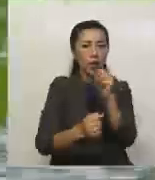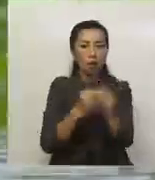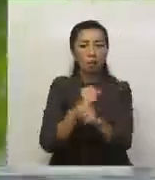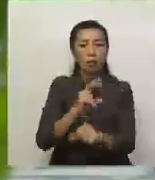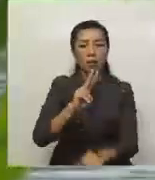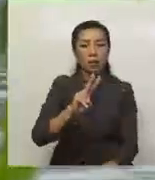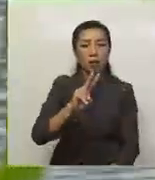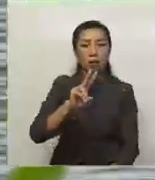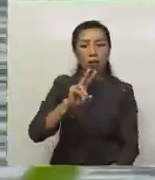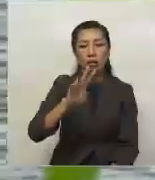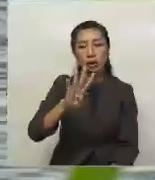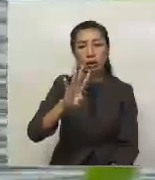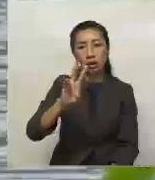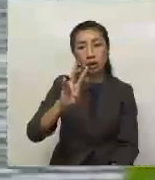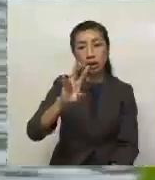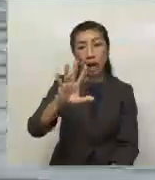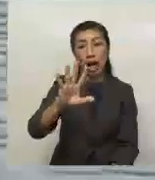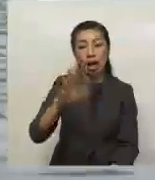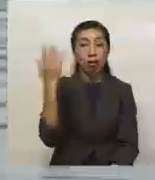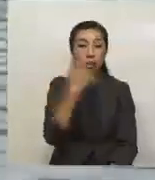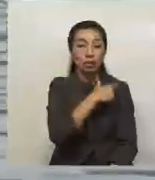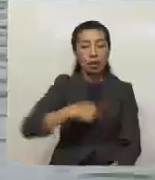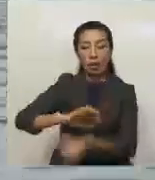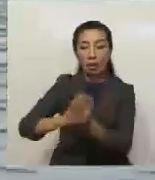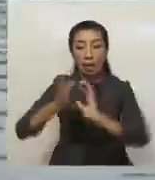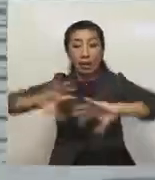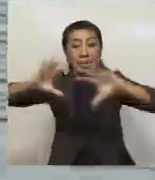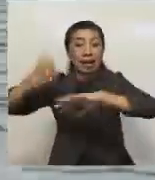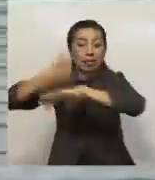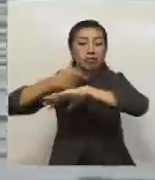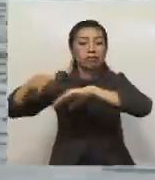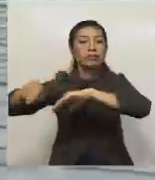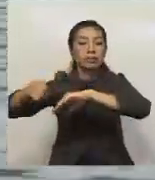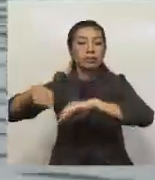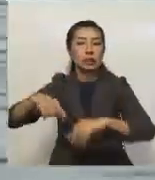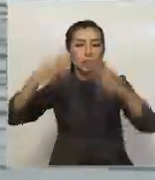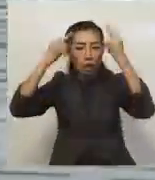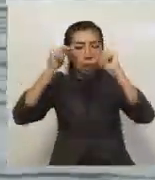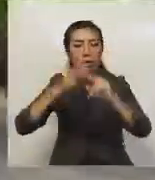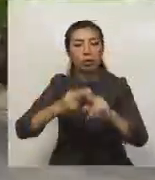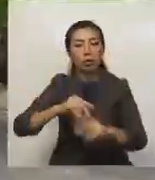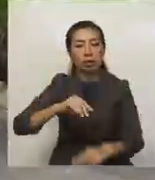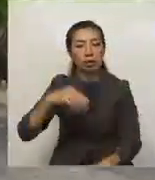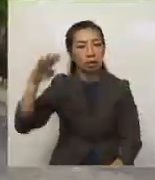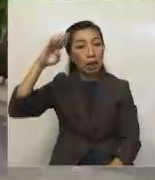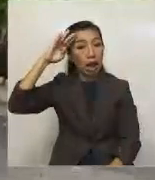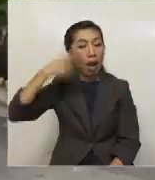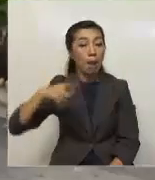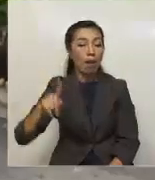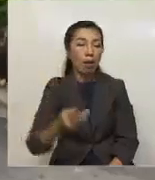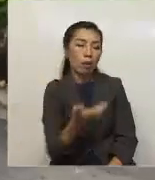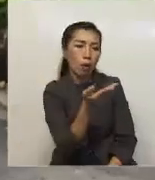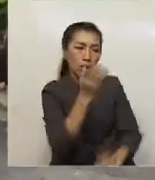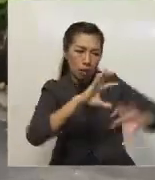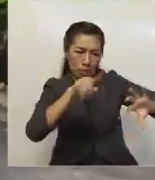ราช2475แล้วคณะรัฐบาลจอมพลป.พิบูลสงครามจึงได้กราบบังคมทูลขอพระราชทานสวนดุสิตให้